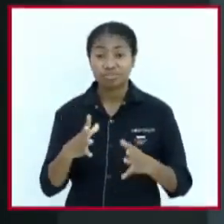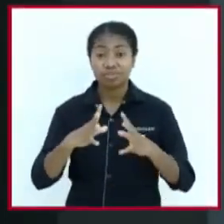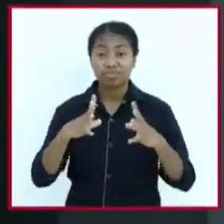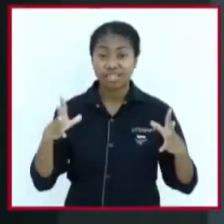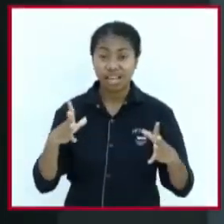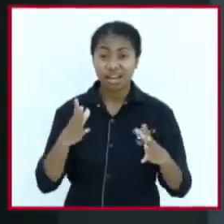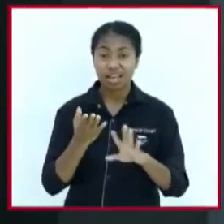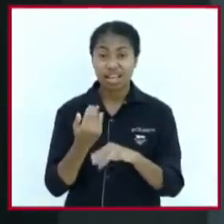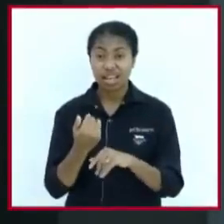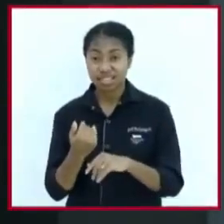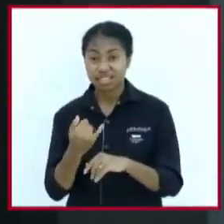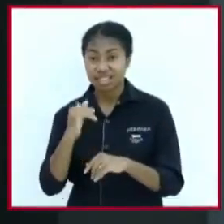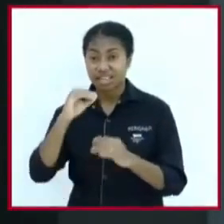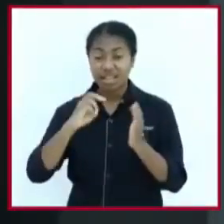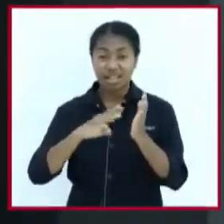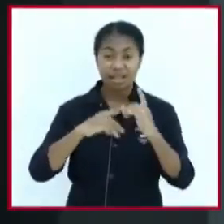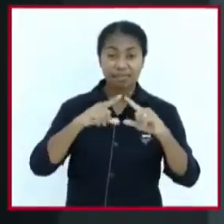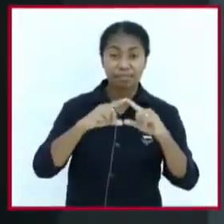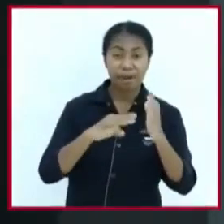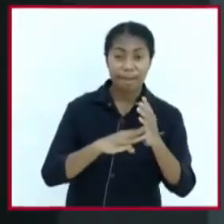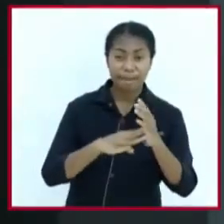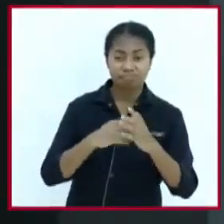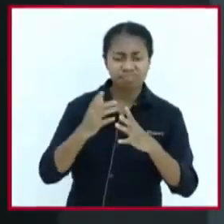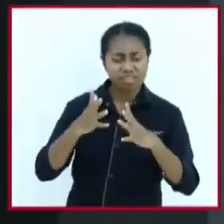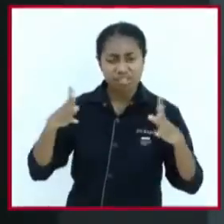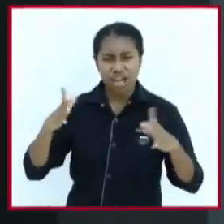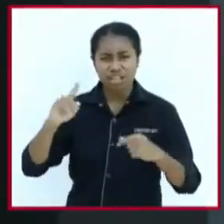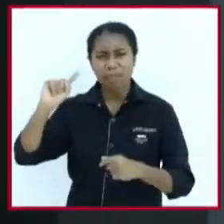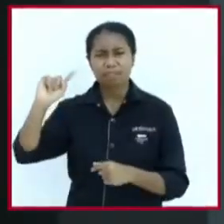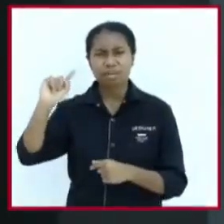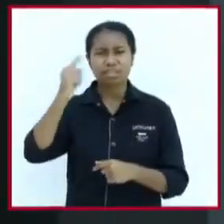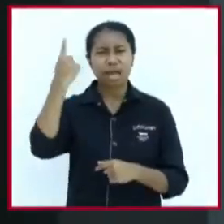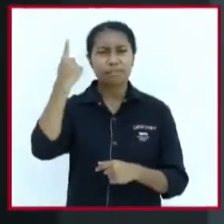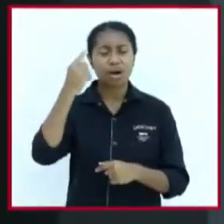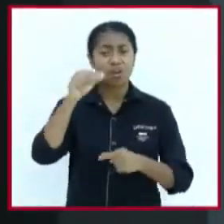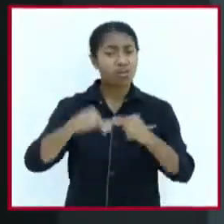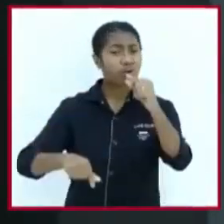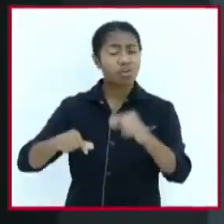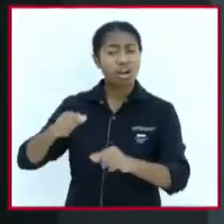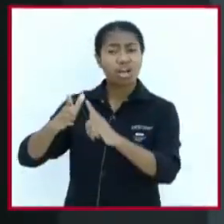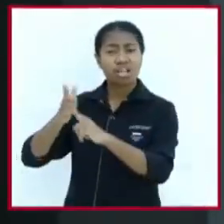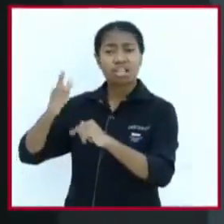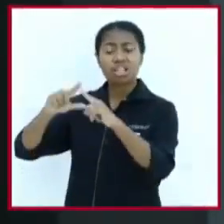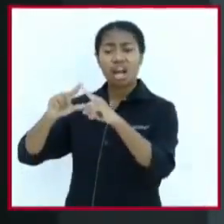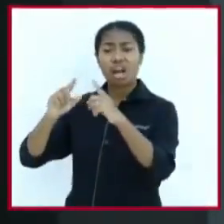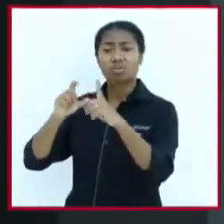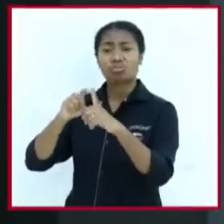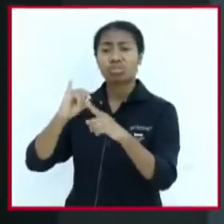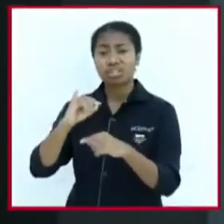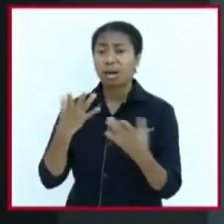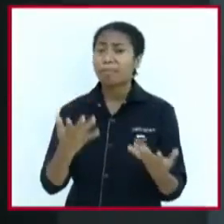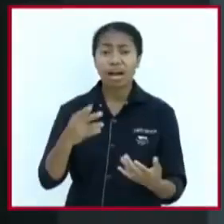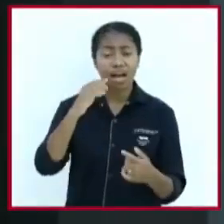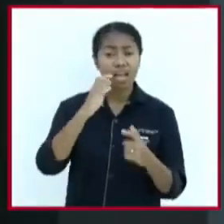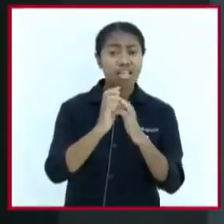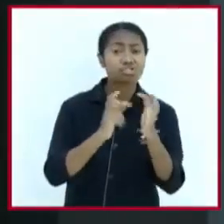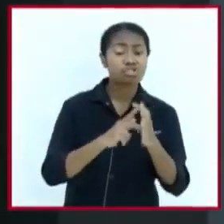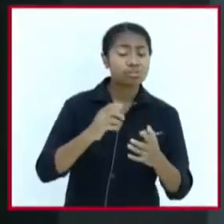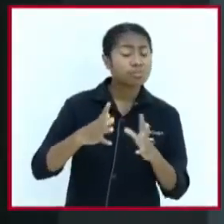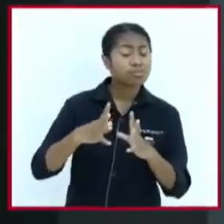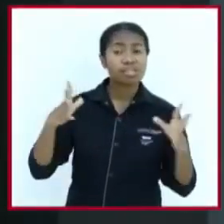dari imam besar pertamanya orang Yahudi yaitu Harun Apakah Yesus dari besar dari Harun